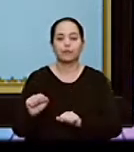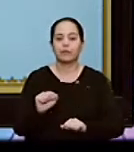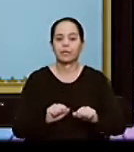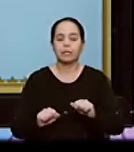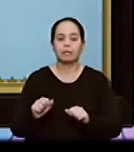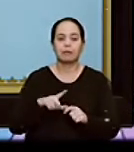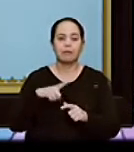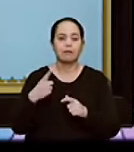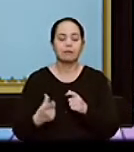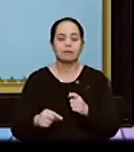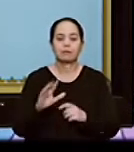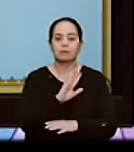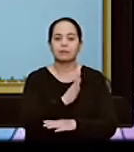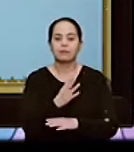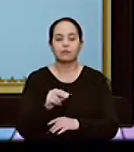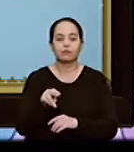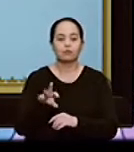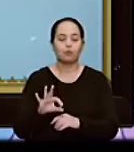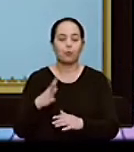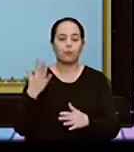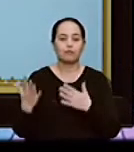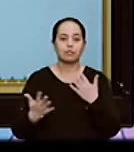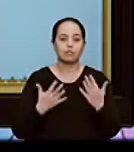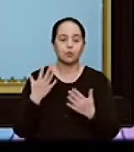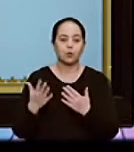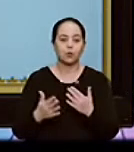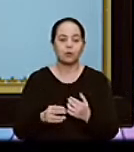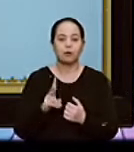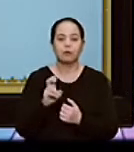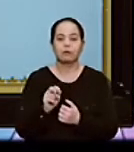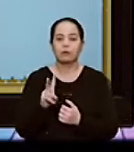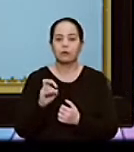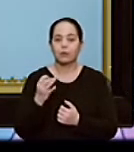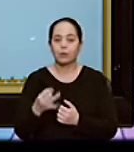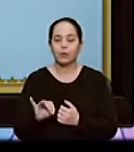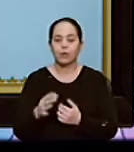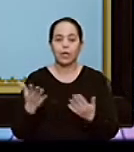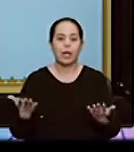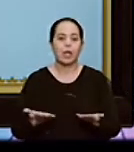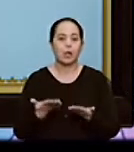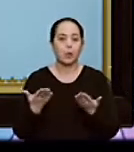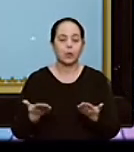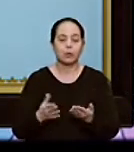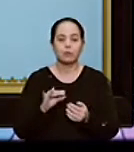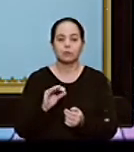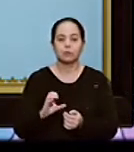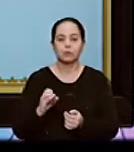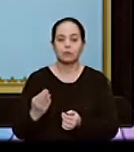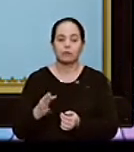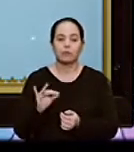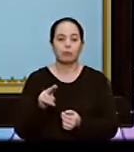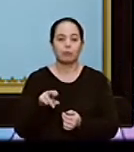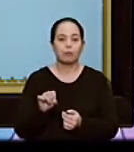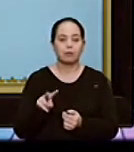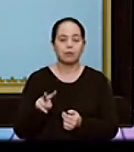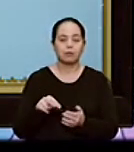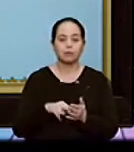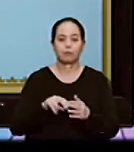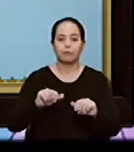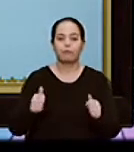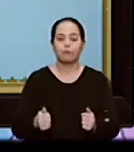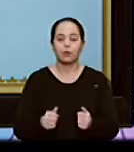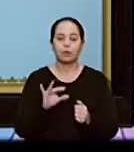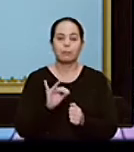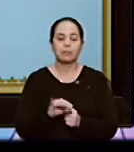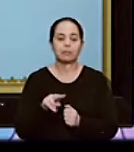листья деревьев. Что? Ветерок. Ветерок какой? Легкий. И существительное, и прилагательное